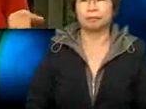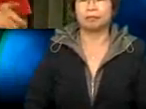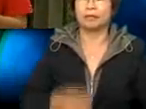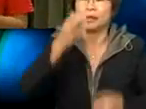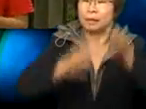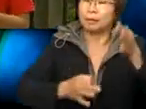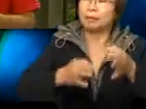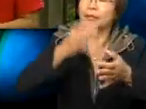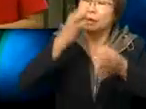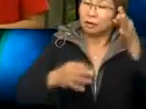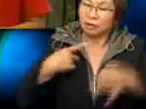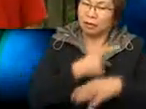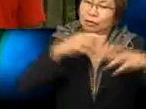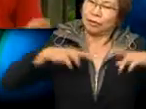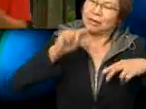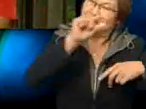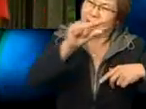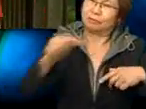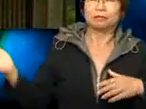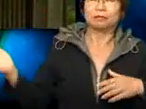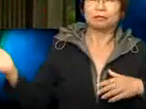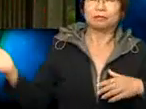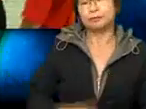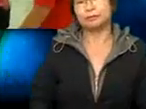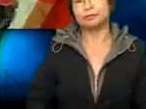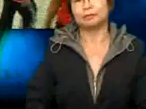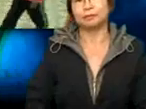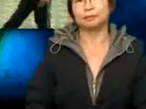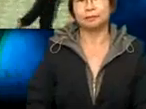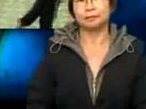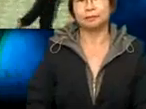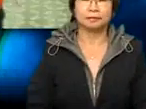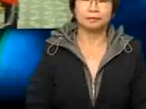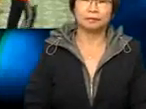Apa kata kalau kita berehat sebentar? Okey, jom.